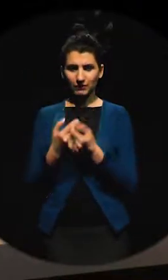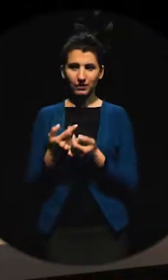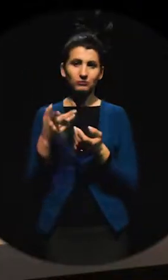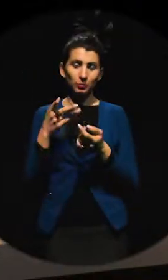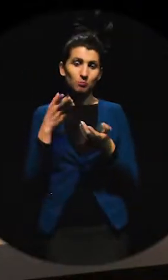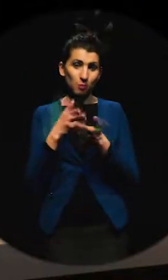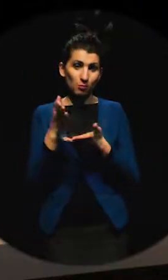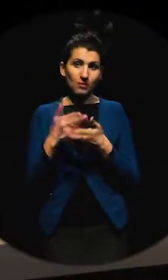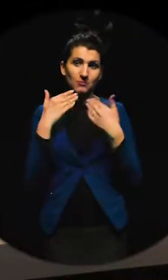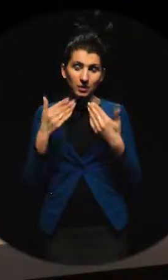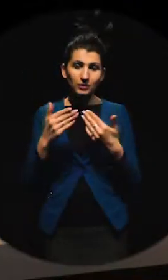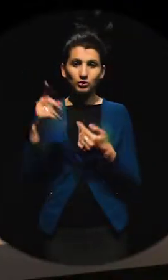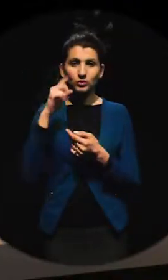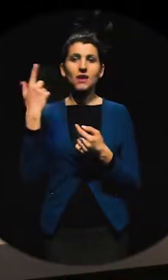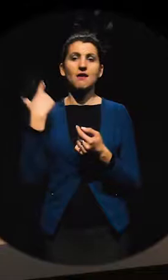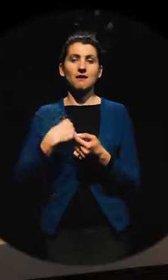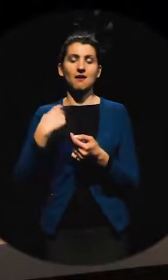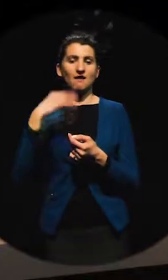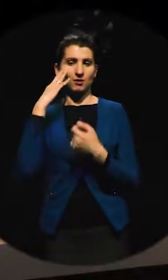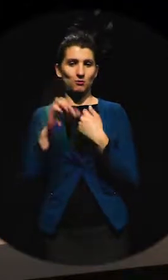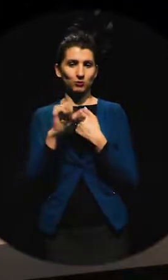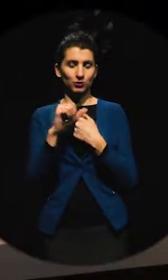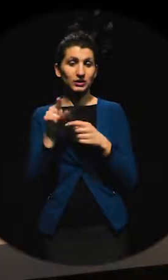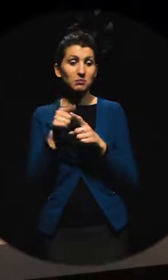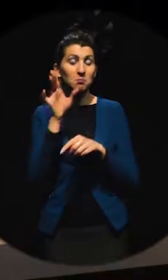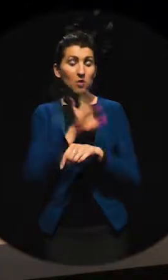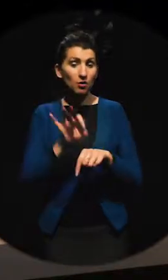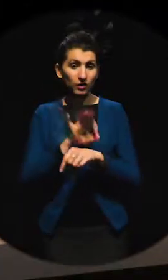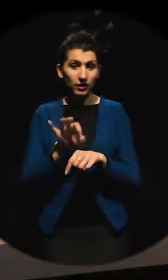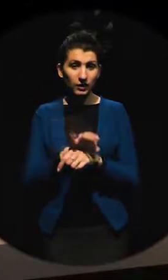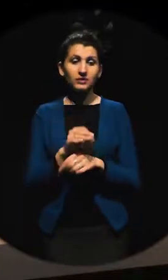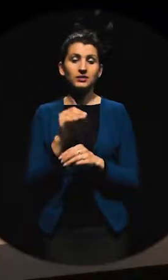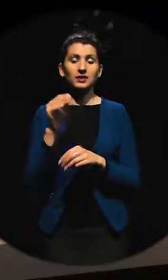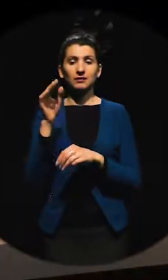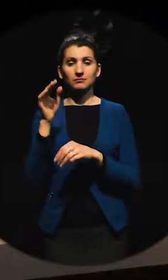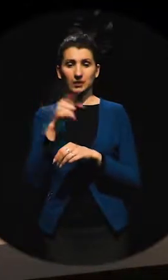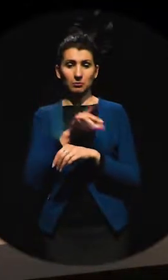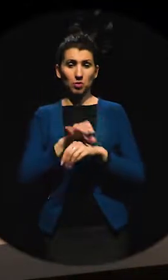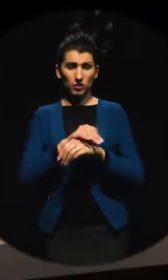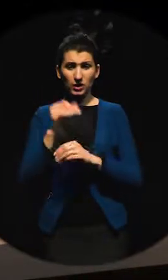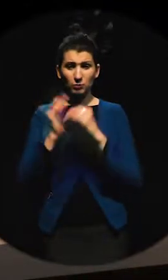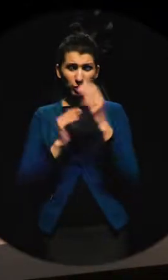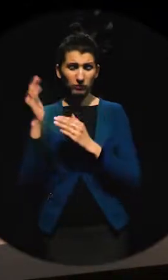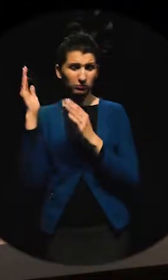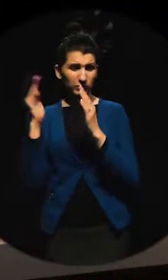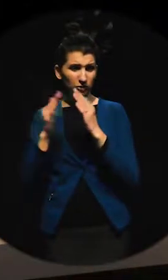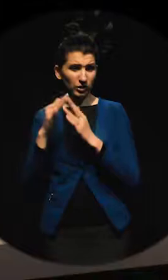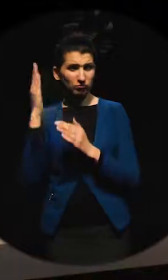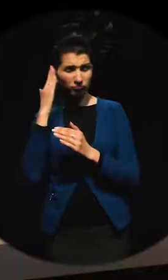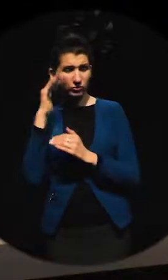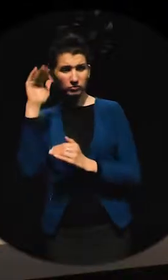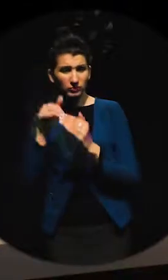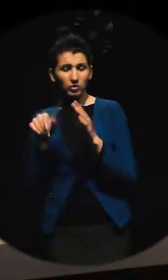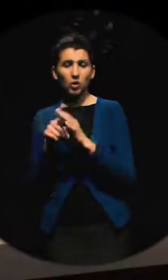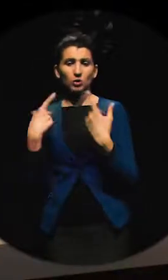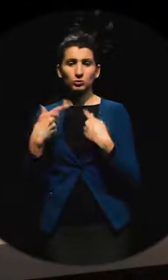pozwoliła zobaczyć te prywatne przestrzenie i ten projekt architektoniczny stał się rzeczywiście